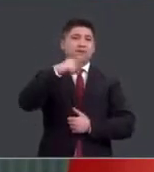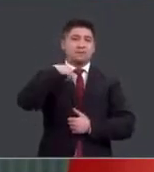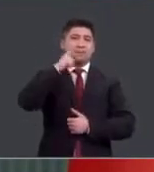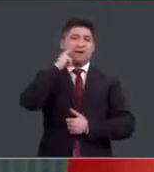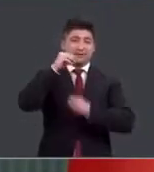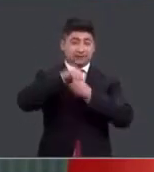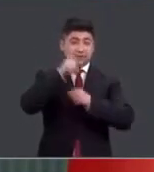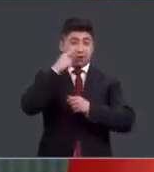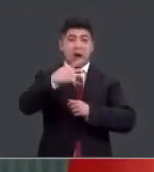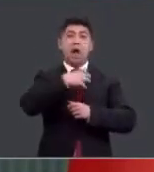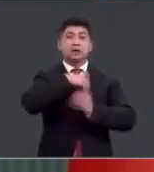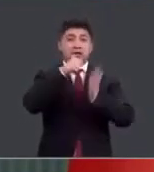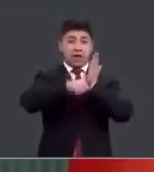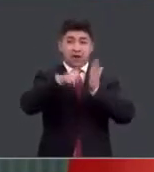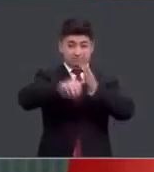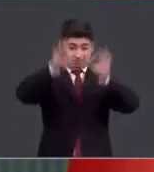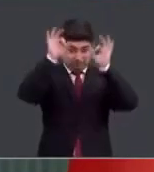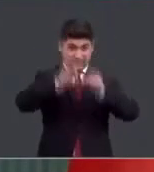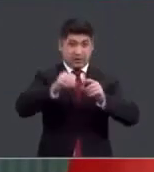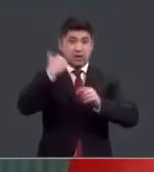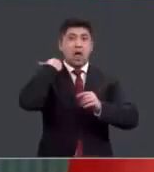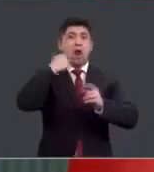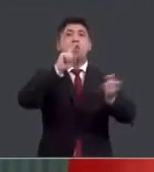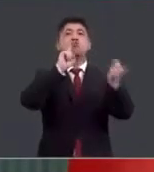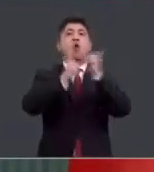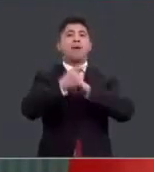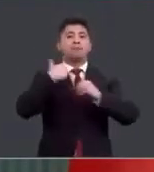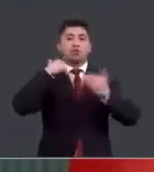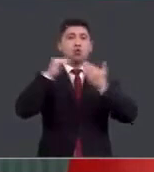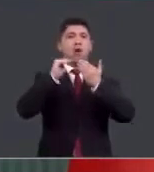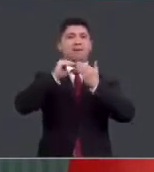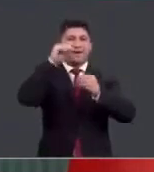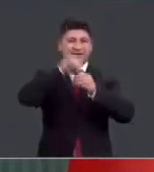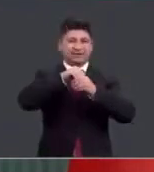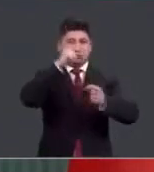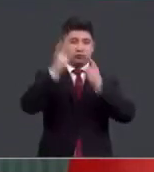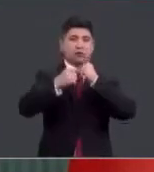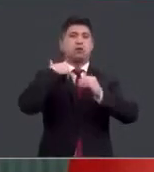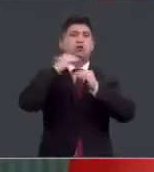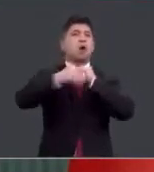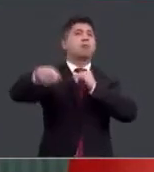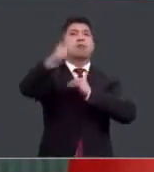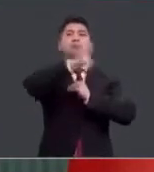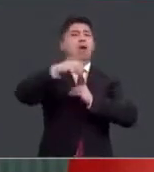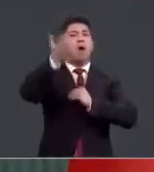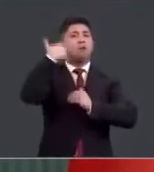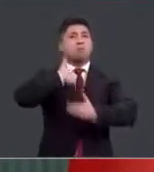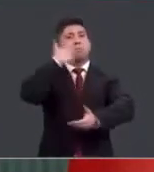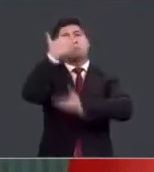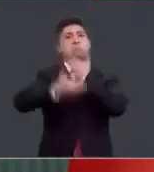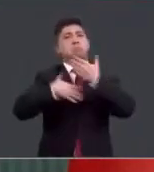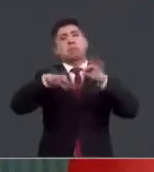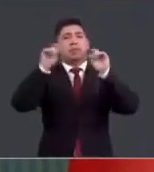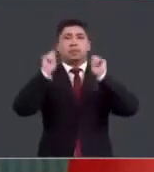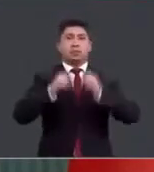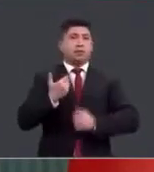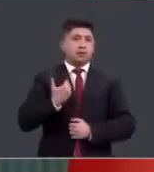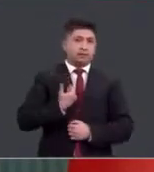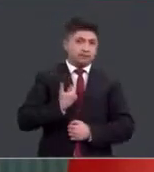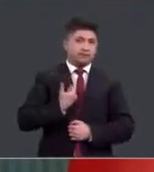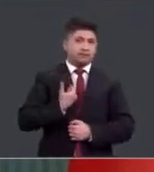haziranla birlikte başlayacak yeni dönem uygulamalarını kamuoyuyla paylaşmıştık